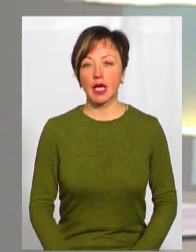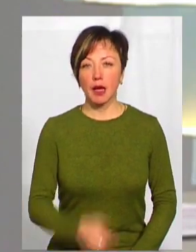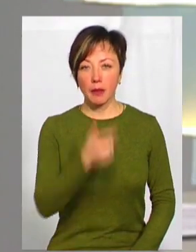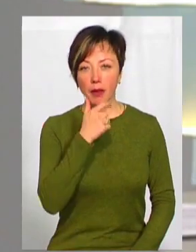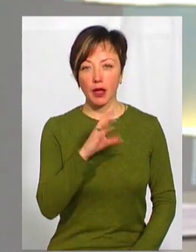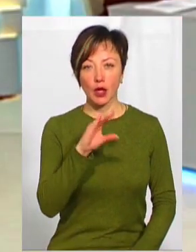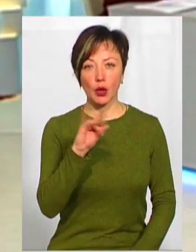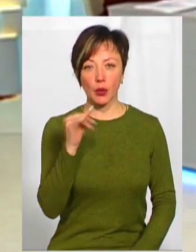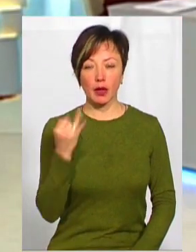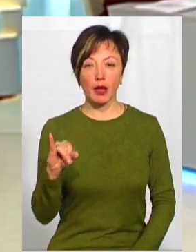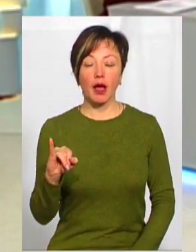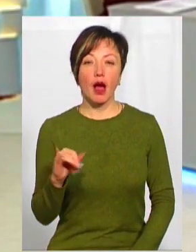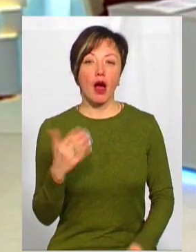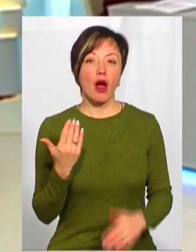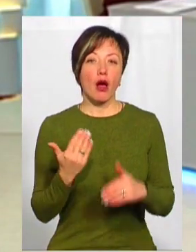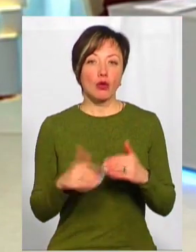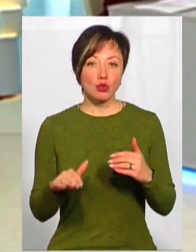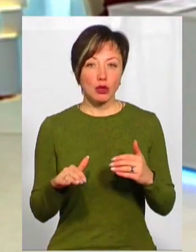Пане Юрію, вже